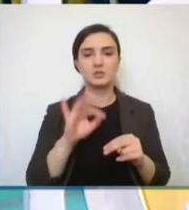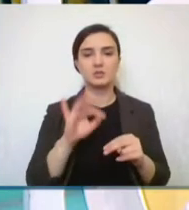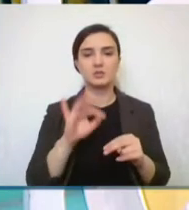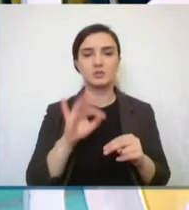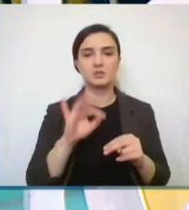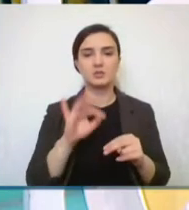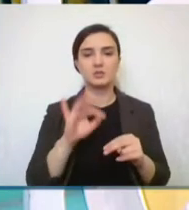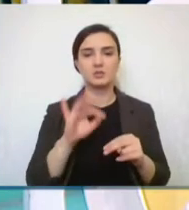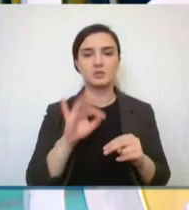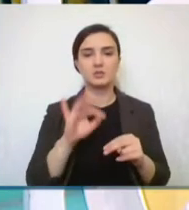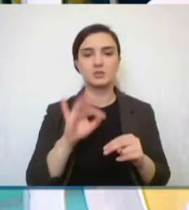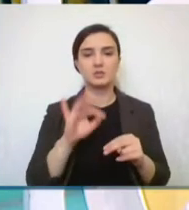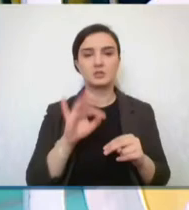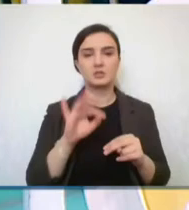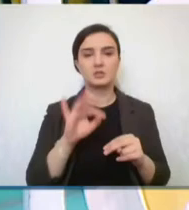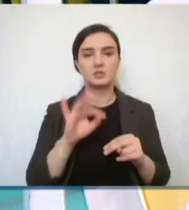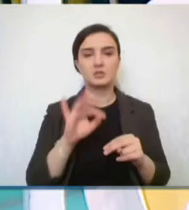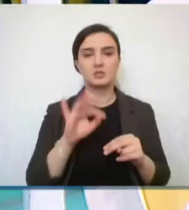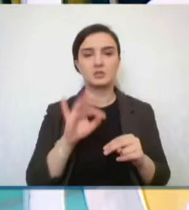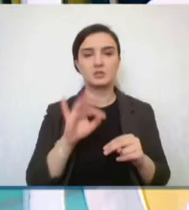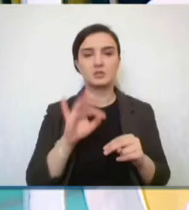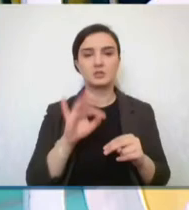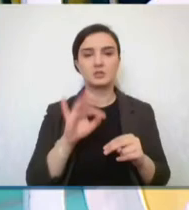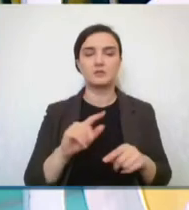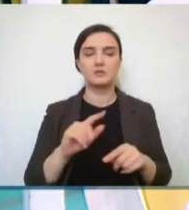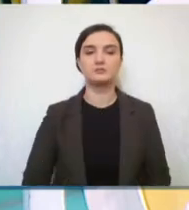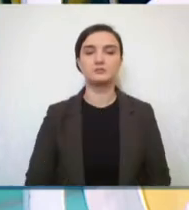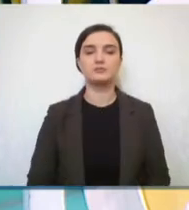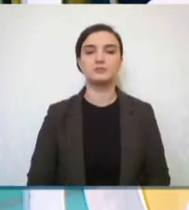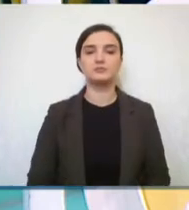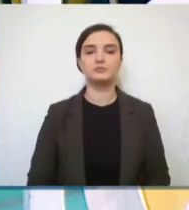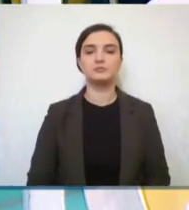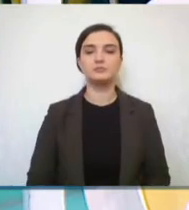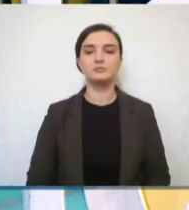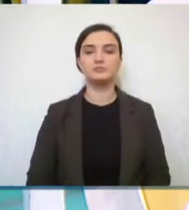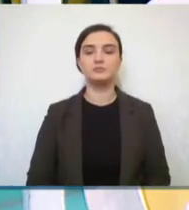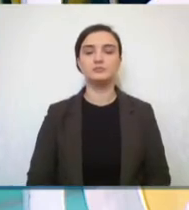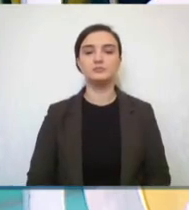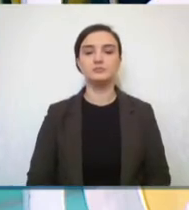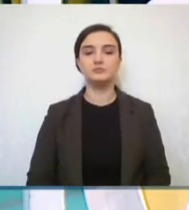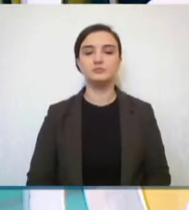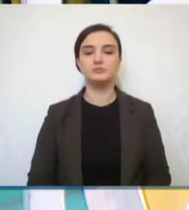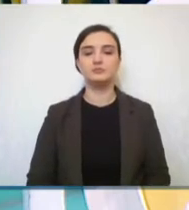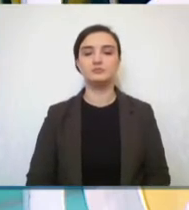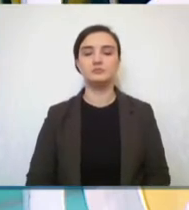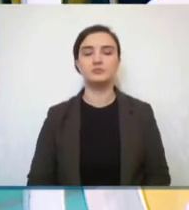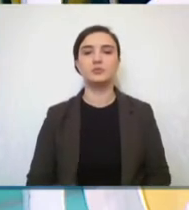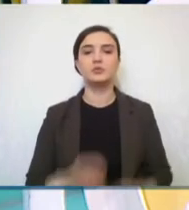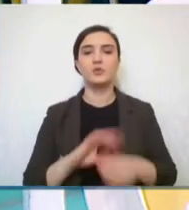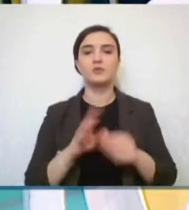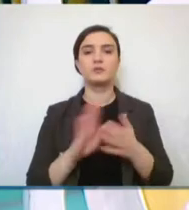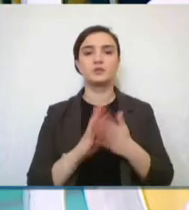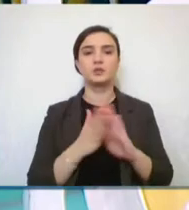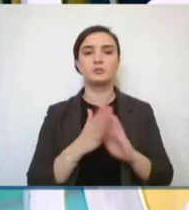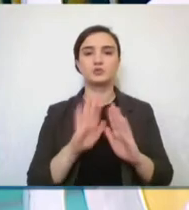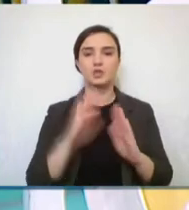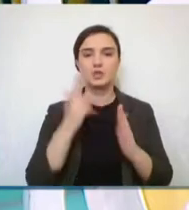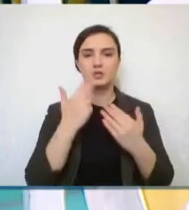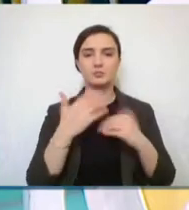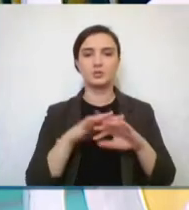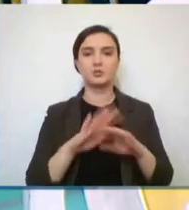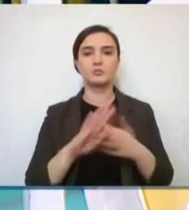მტოვებს პასიურ ვითარებაში, პასიურ ფოთვით ვითარებაში, არა ადაპტირებულ ვითარებაში სიტუაციასთან